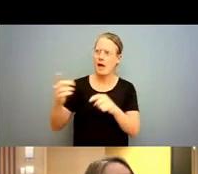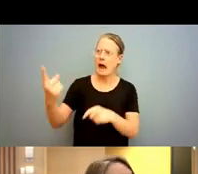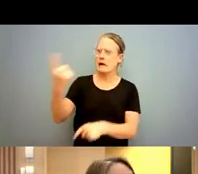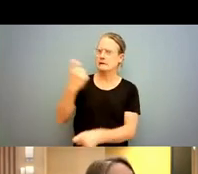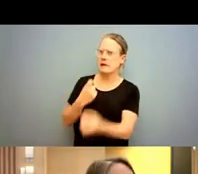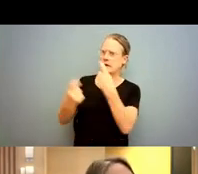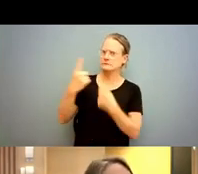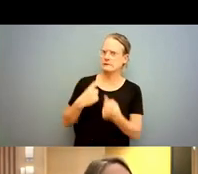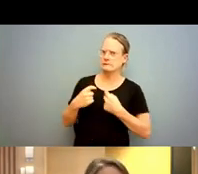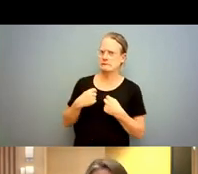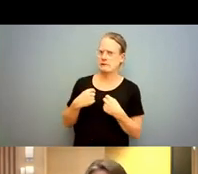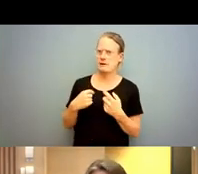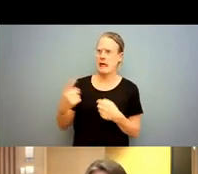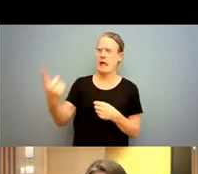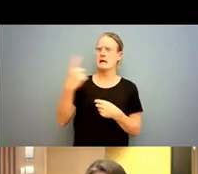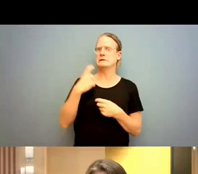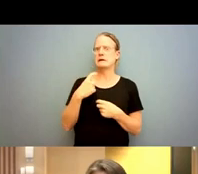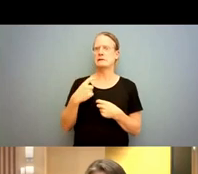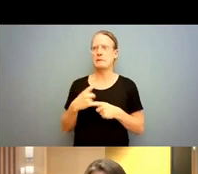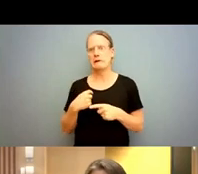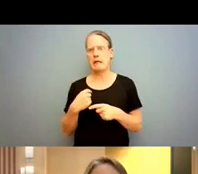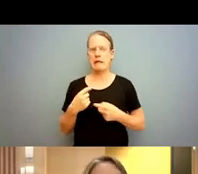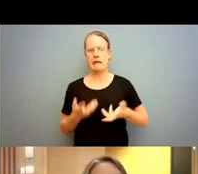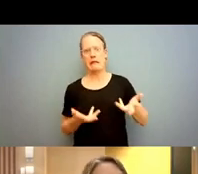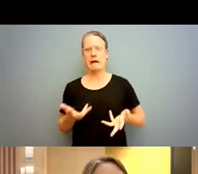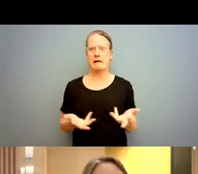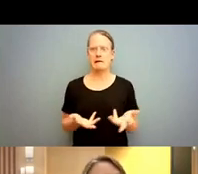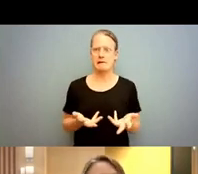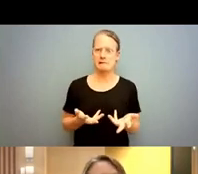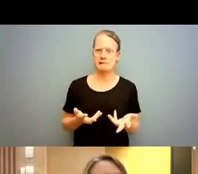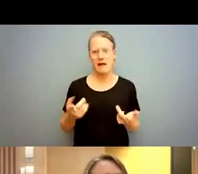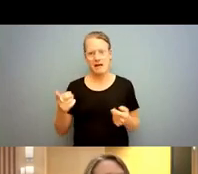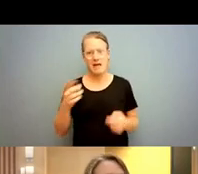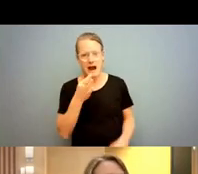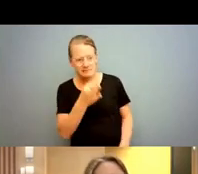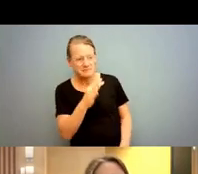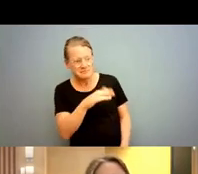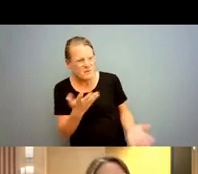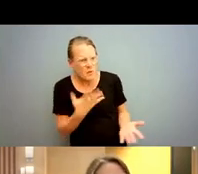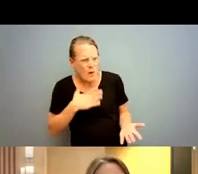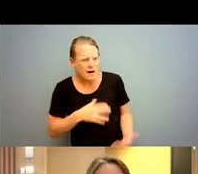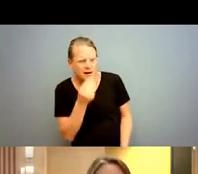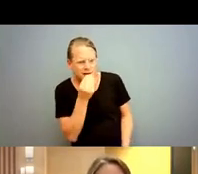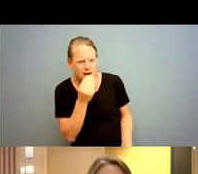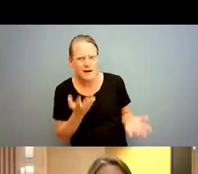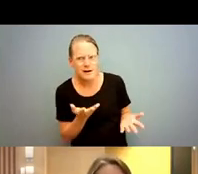Tählänun jalka ja torski, tammun lihkon porra.